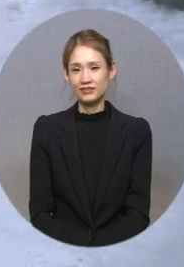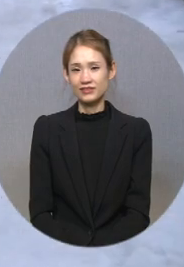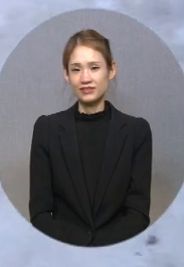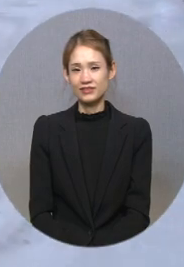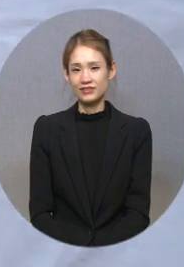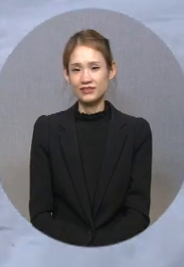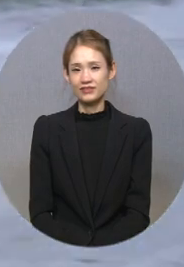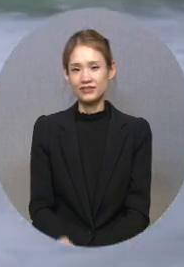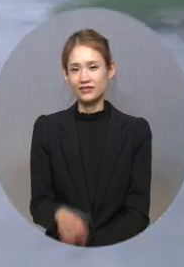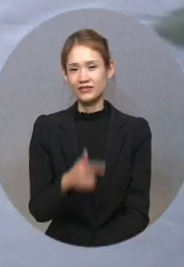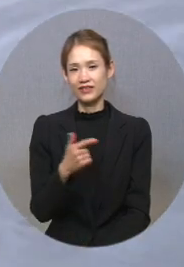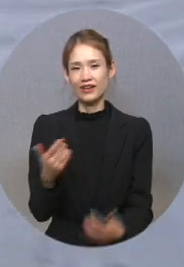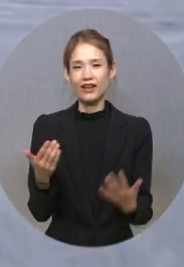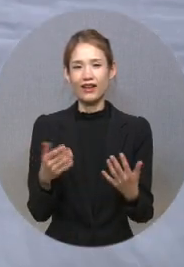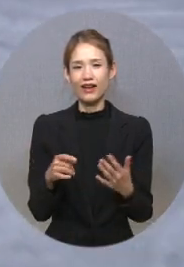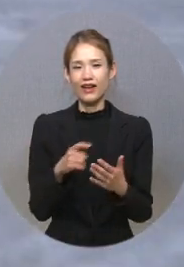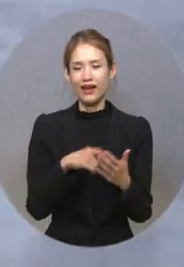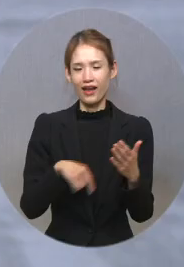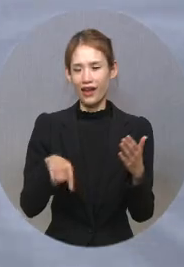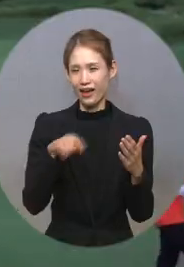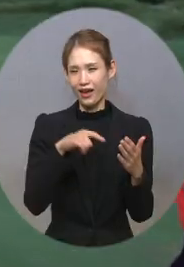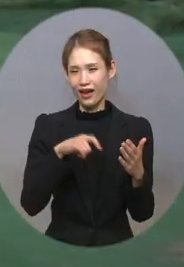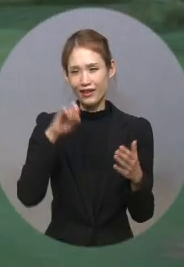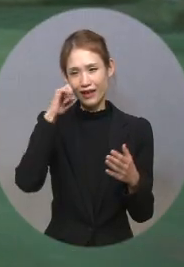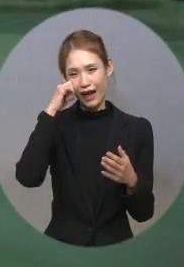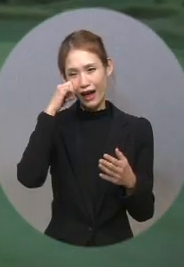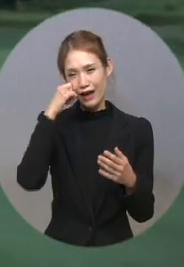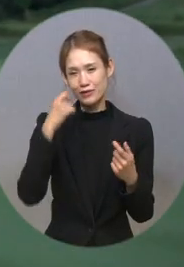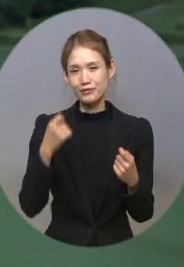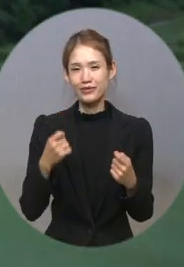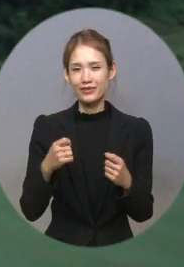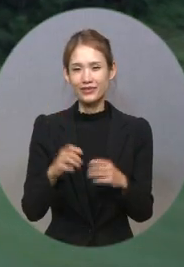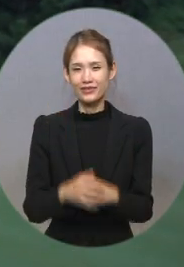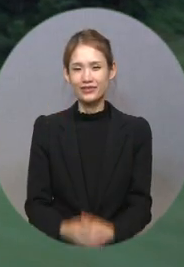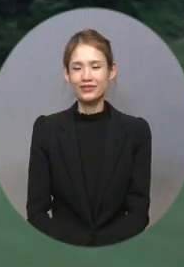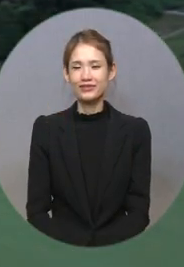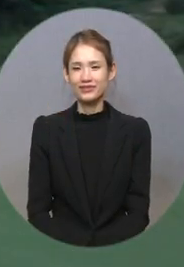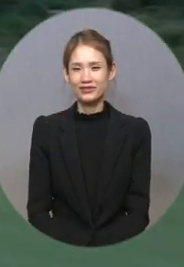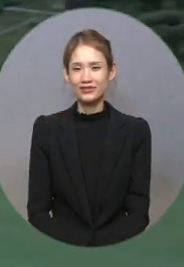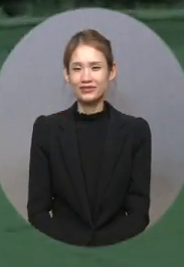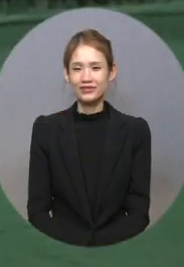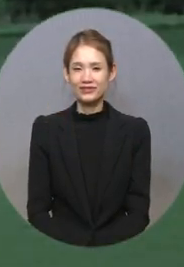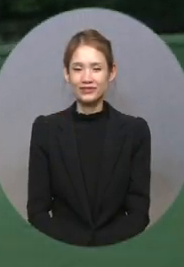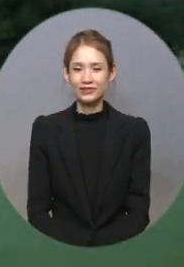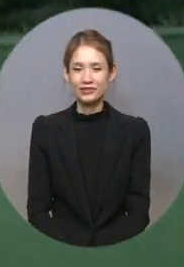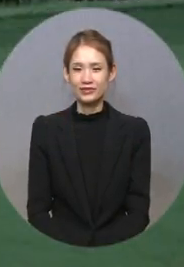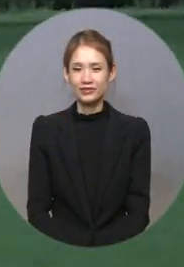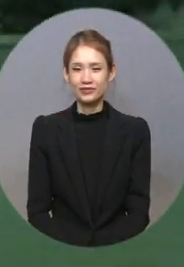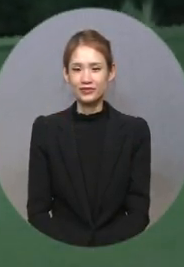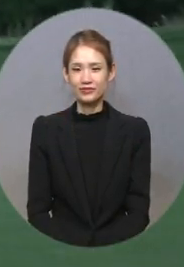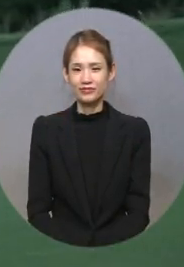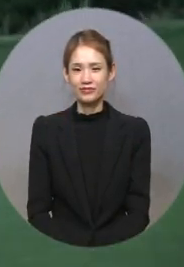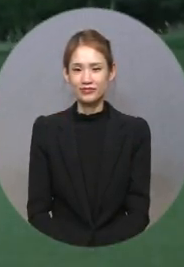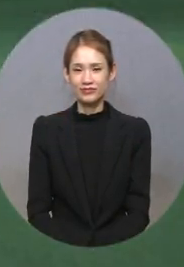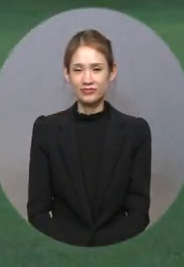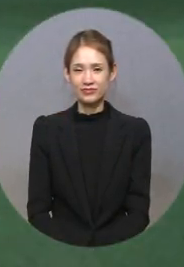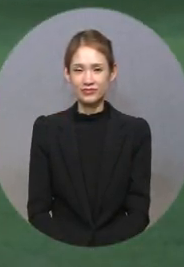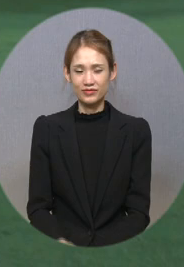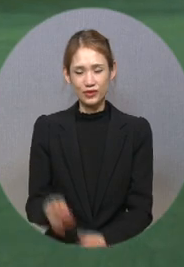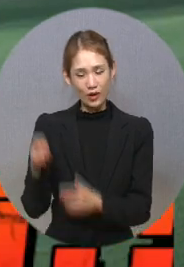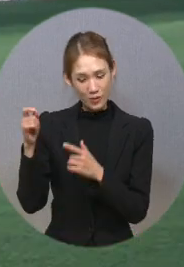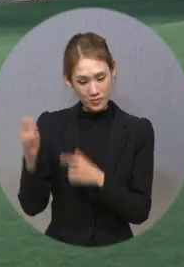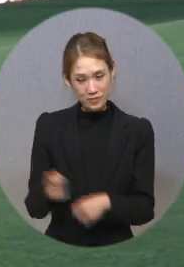큰일 났구만. 양파인데 양파. 아니야. 양파 각인데. 마티 같구만. 이걸 풀스윙 할 수